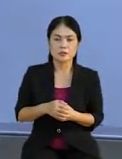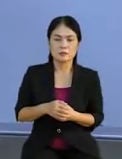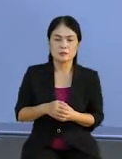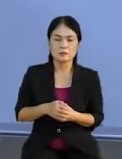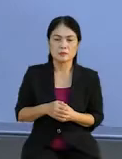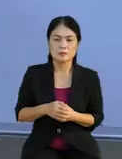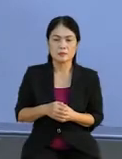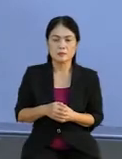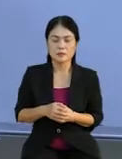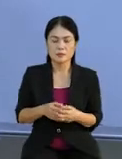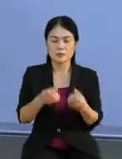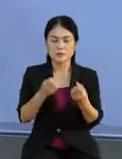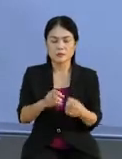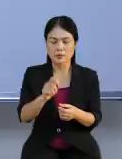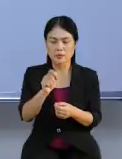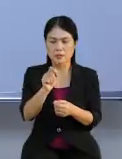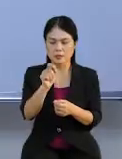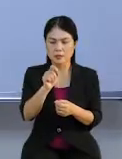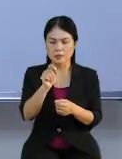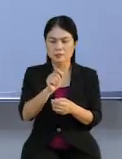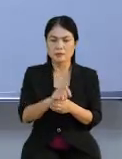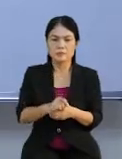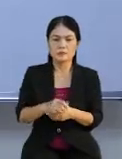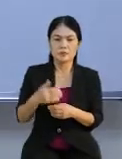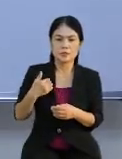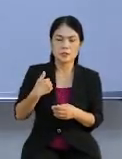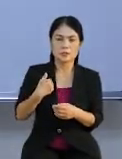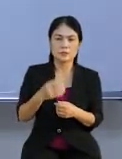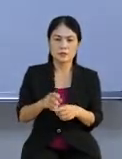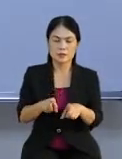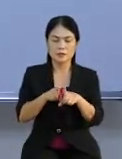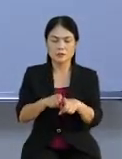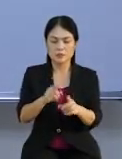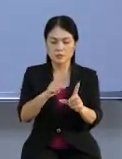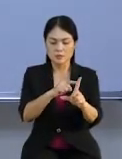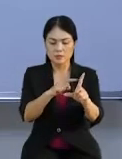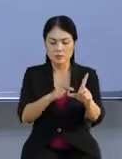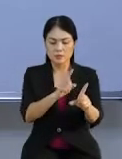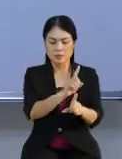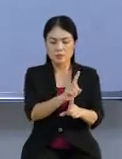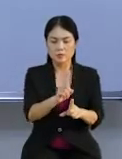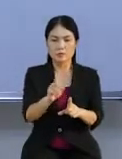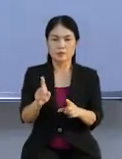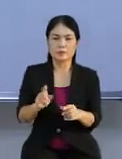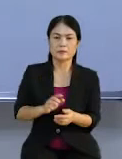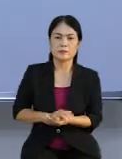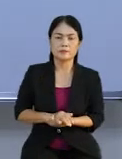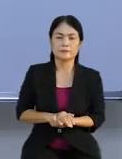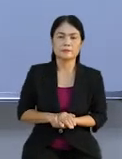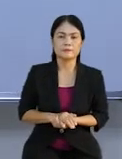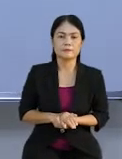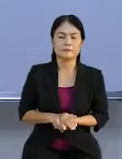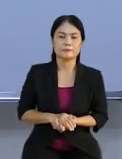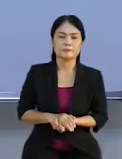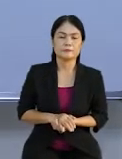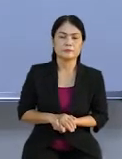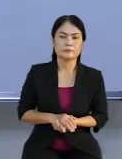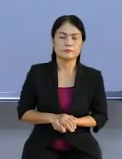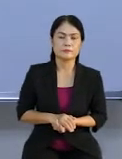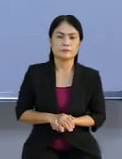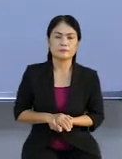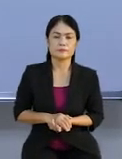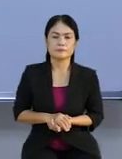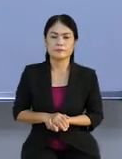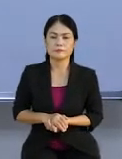mãn được cái đấy thằng ọc ní á đá bà đá mông nị mùi nị mùi đá